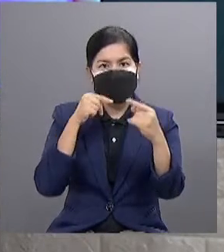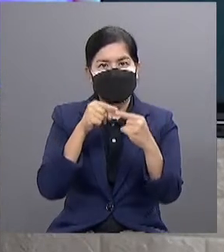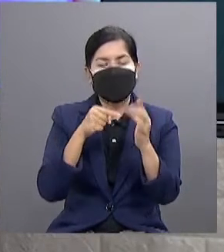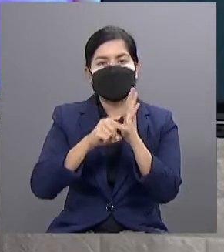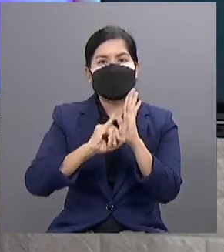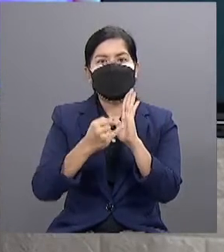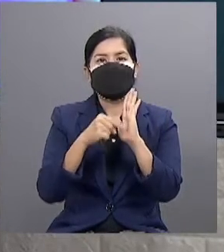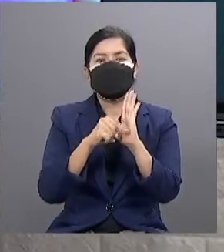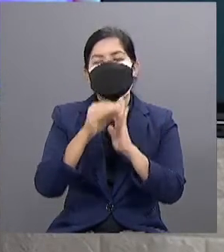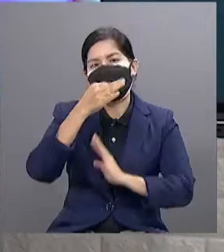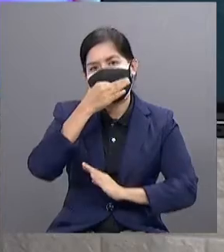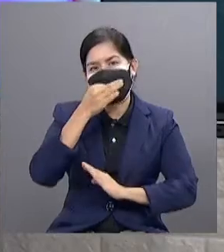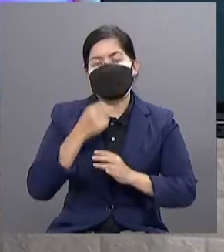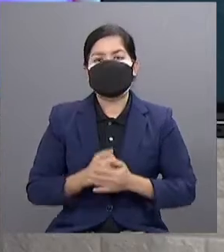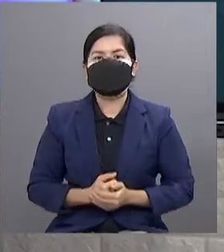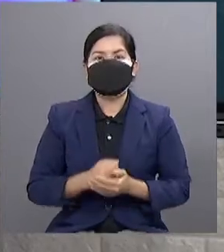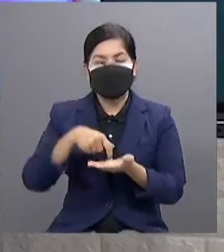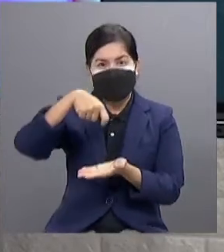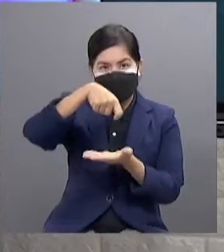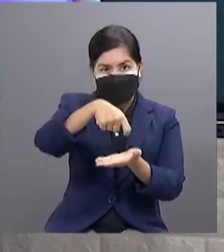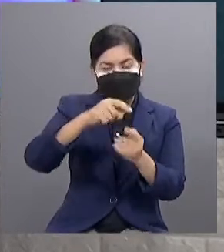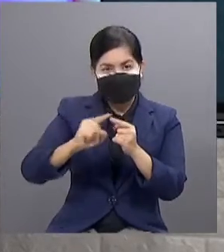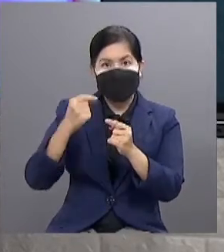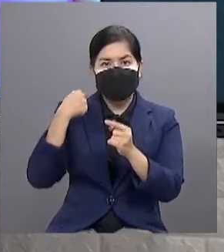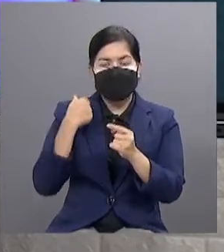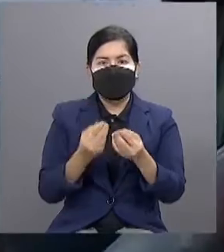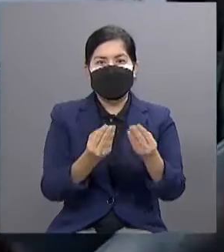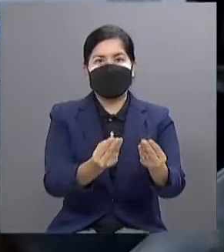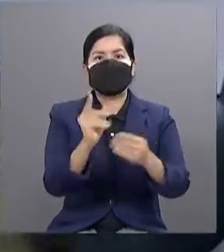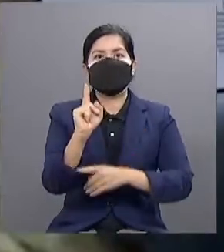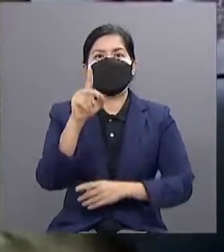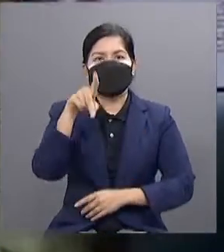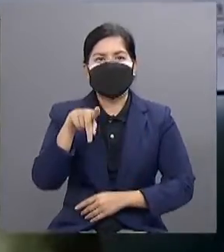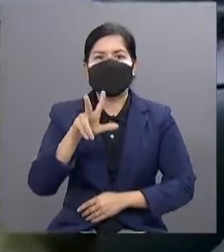ครับแล้วก็มอบถุงยังชีพลงไปแล้วกว่า 1,300บาทครับ